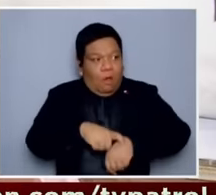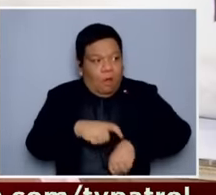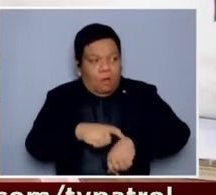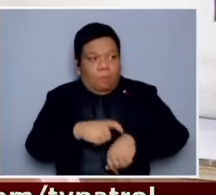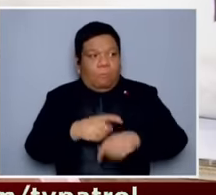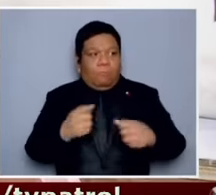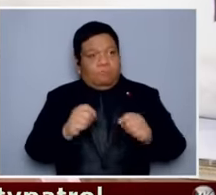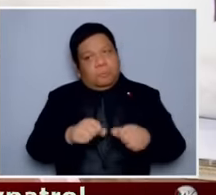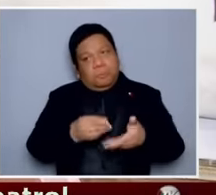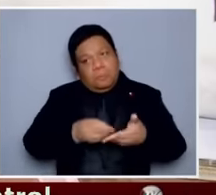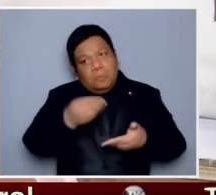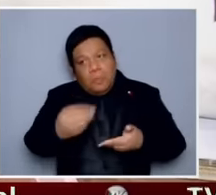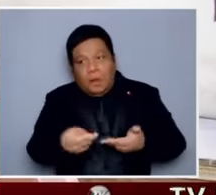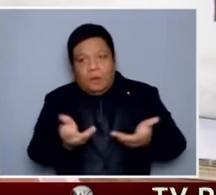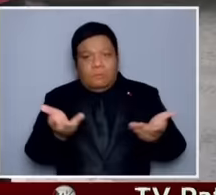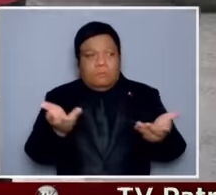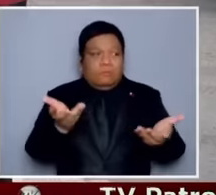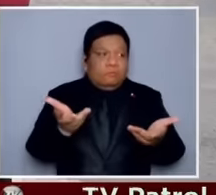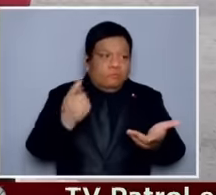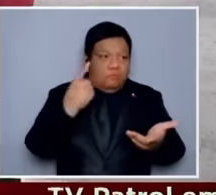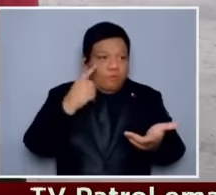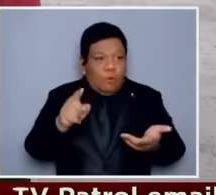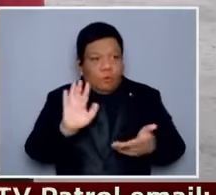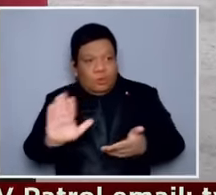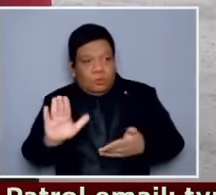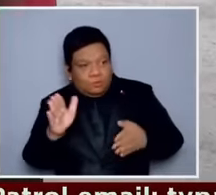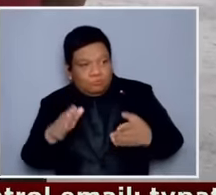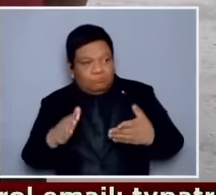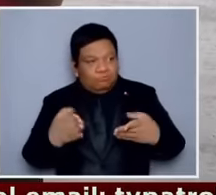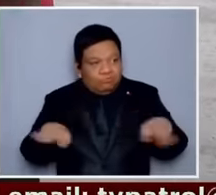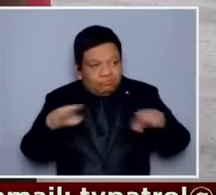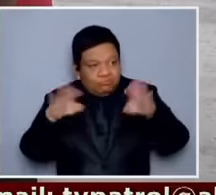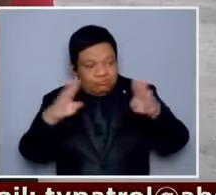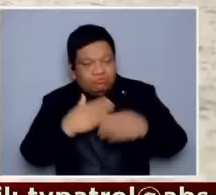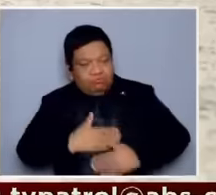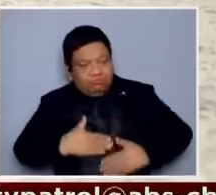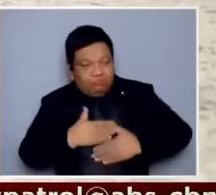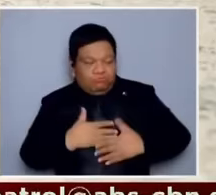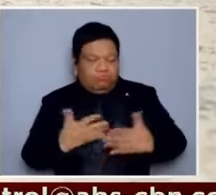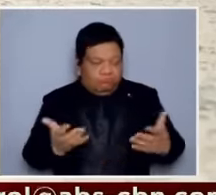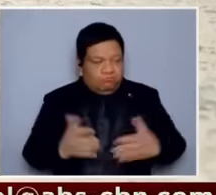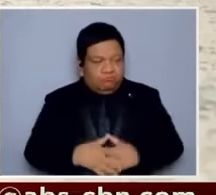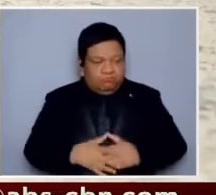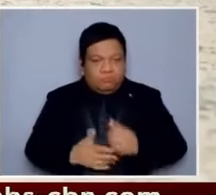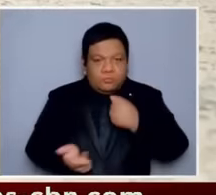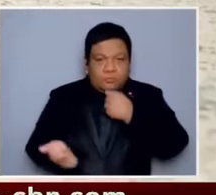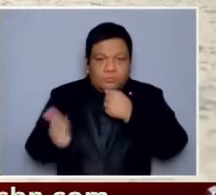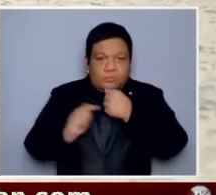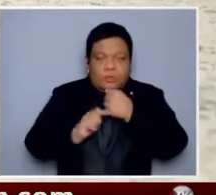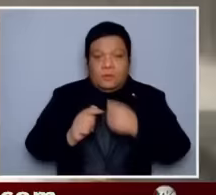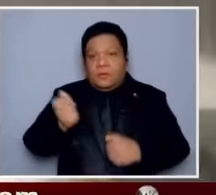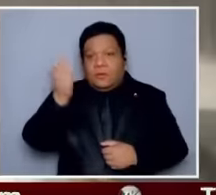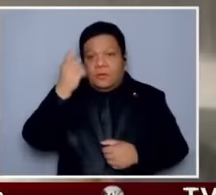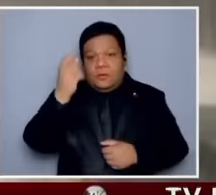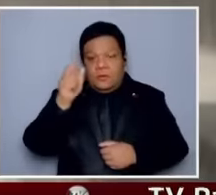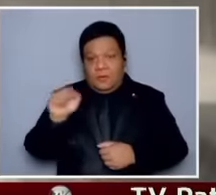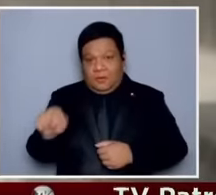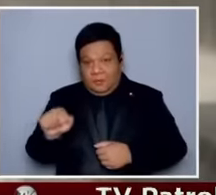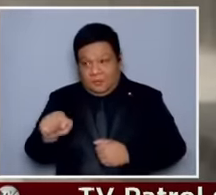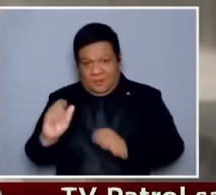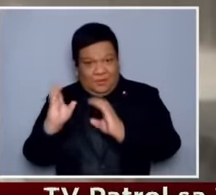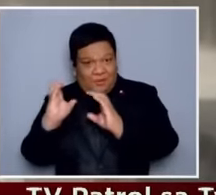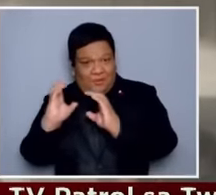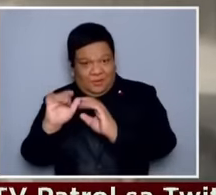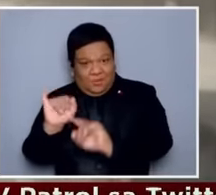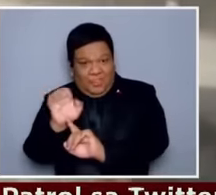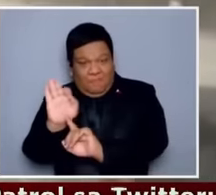makabili man lang ng pampasko nila. Kung tutuusin, maswerte pa siya kaysa sa jeepney driver na si Mang Jack. Hindi pa niya